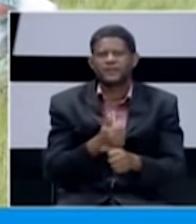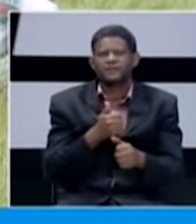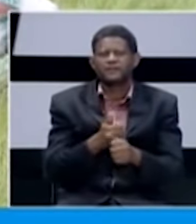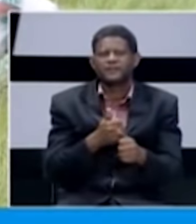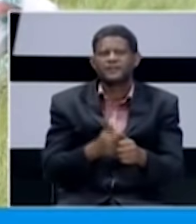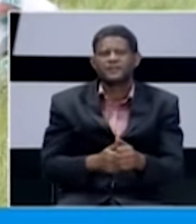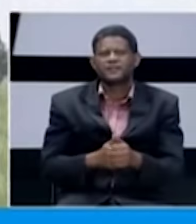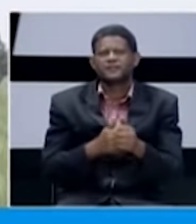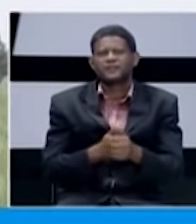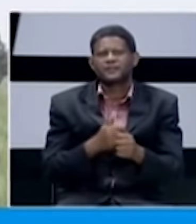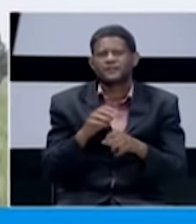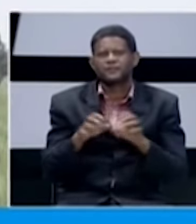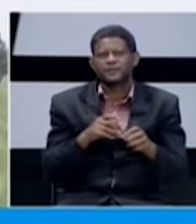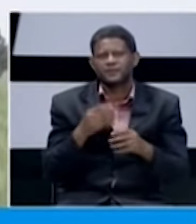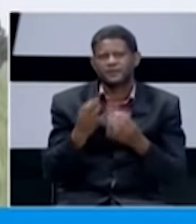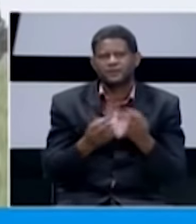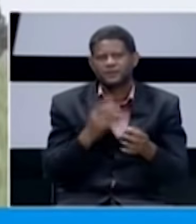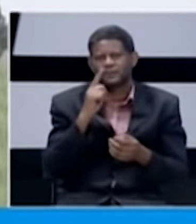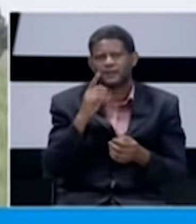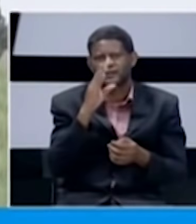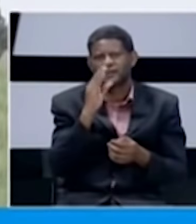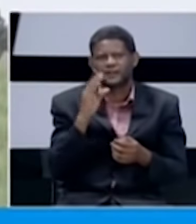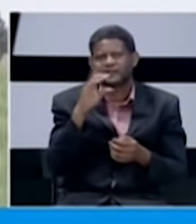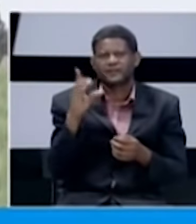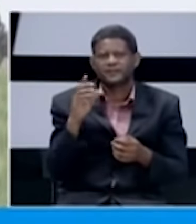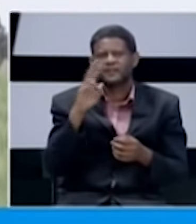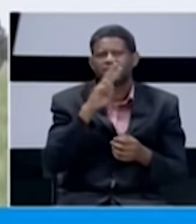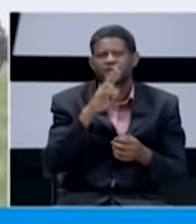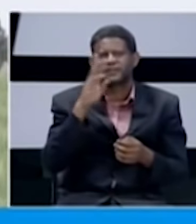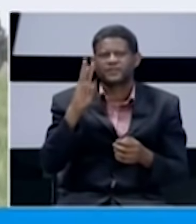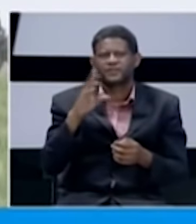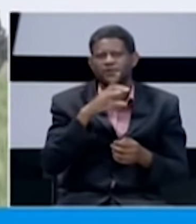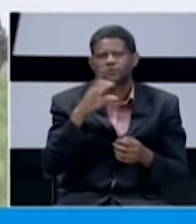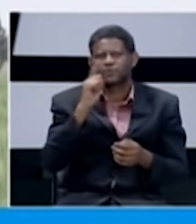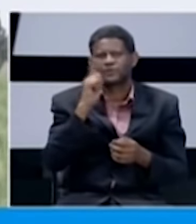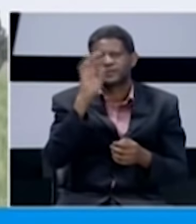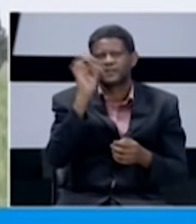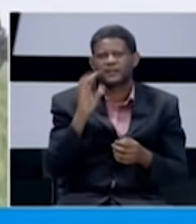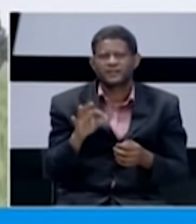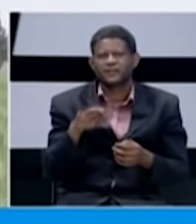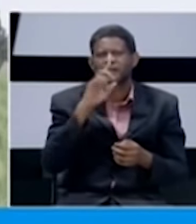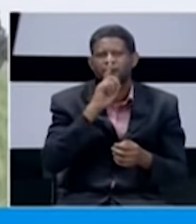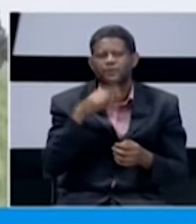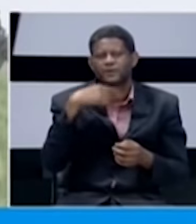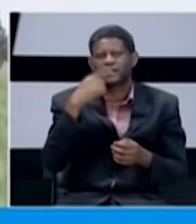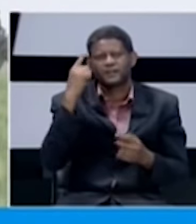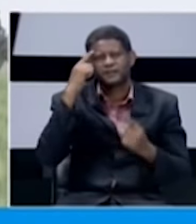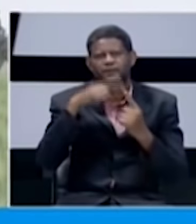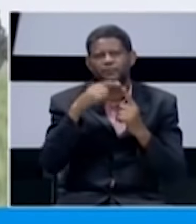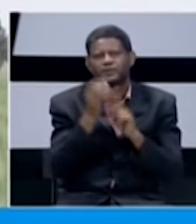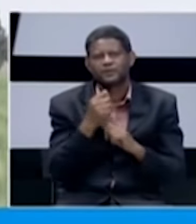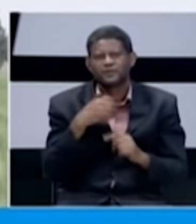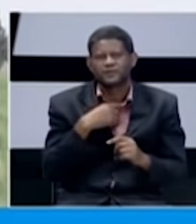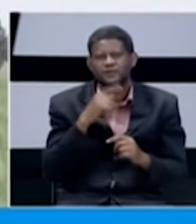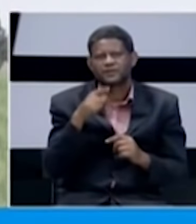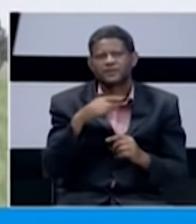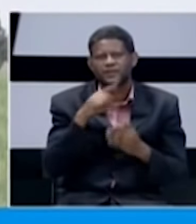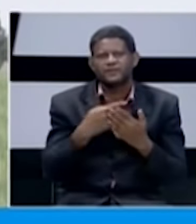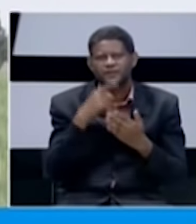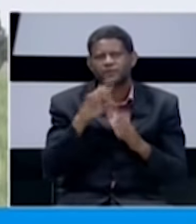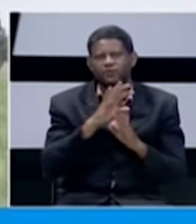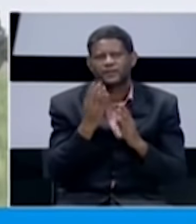غليصم كاب 1 هكتار 26 تي كنتال كركب إننا تلمت تحيز لله ماله. سلزي كنا تحزخن رئه لنا.